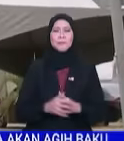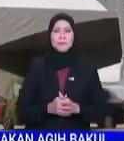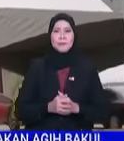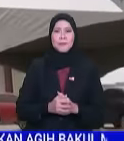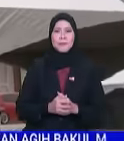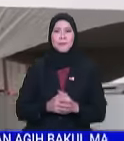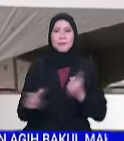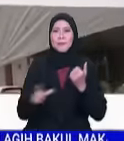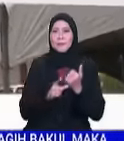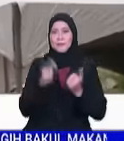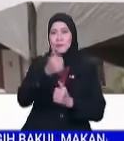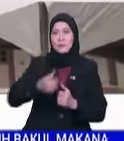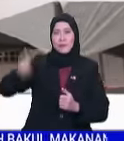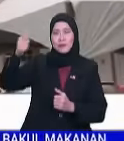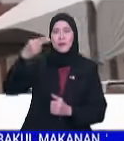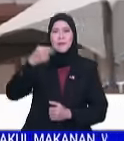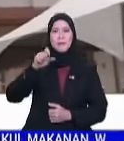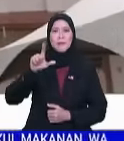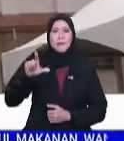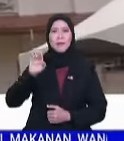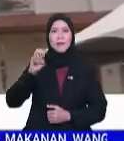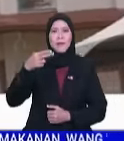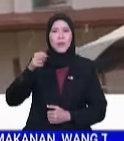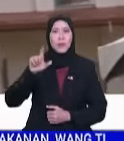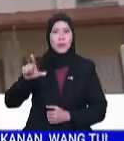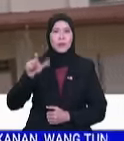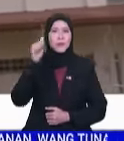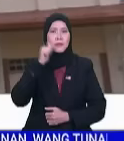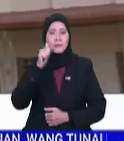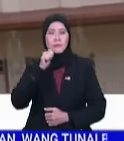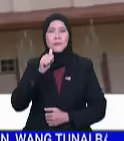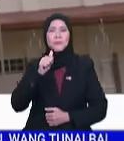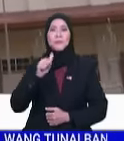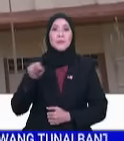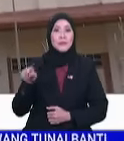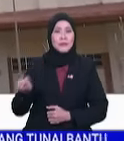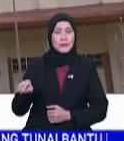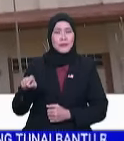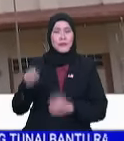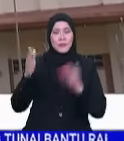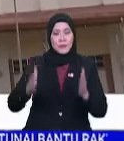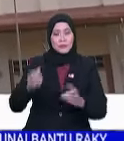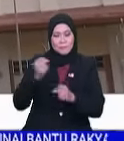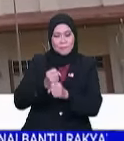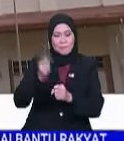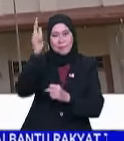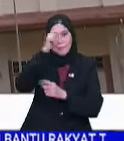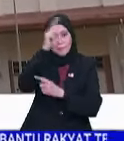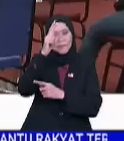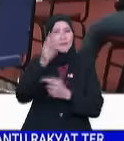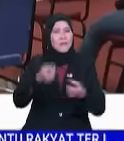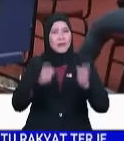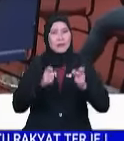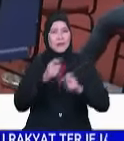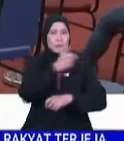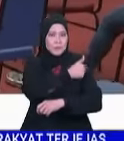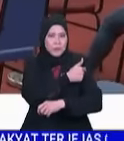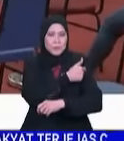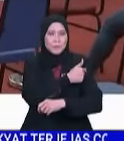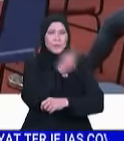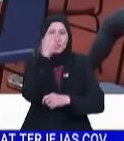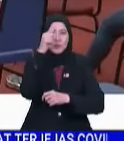Timbalan Pengarah Jabatan Hal Ehwal Wanita Sabah, Jewa Haslina Ismail, menasihati penjawat awam segera mendapatkan vaksin